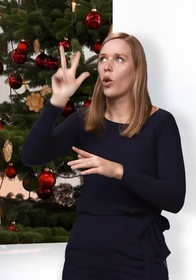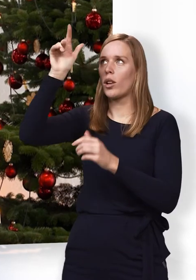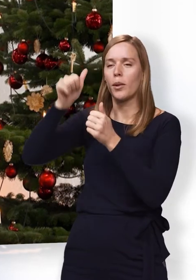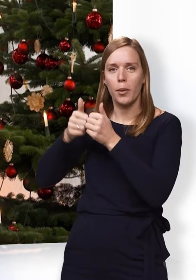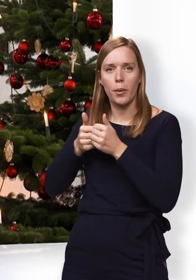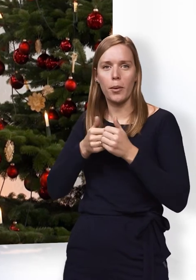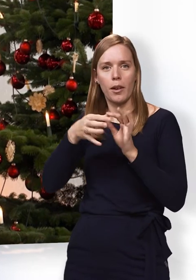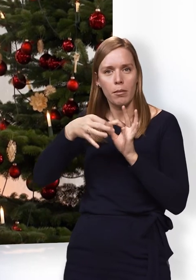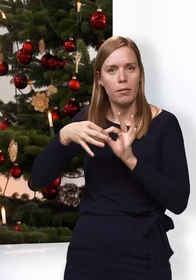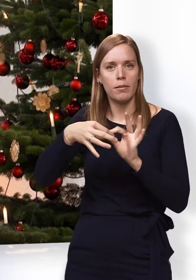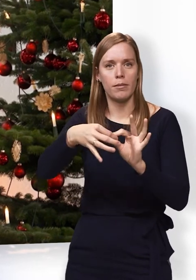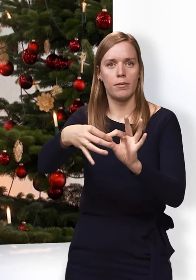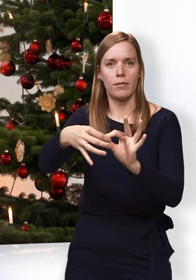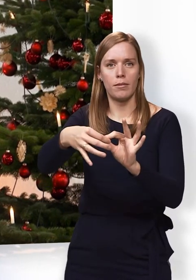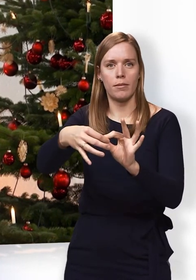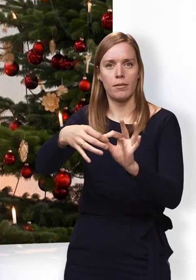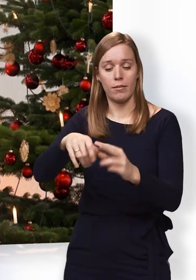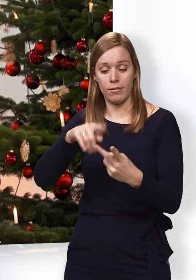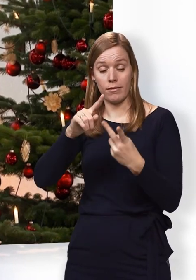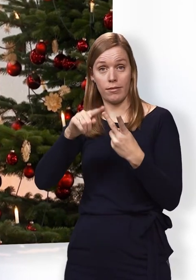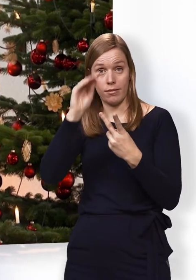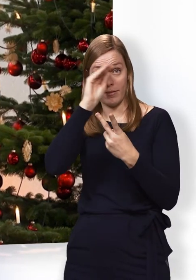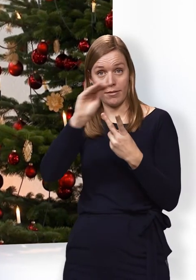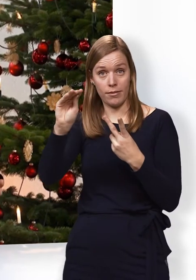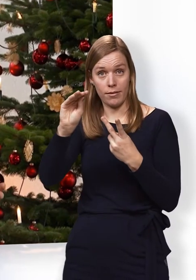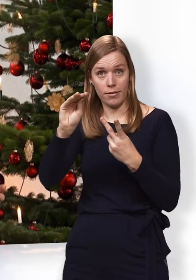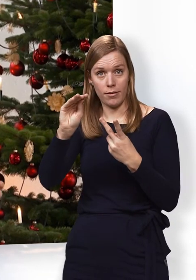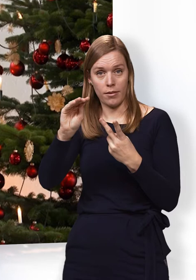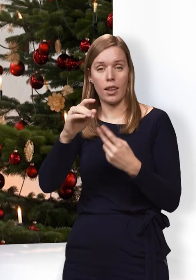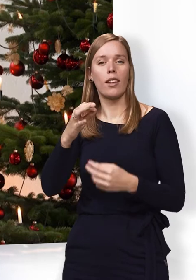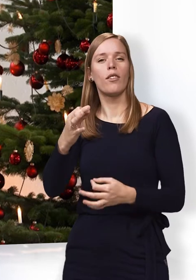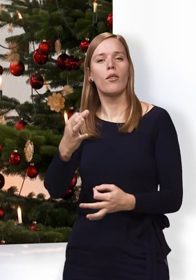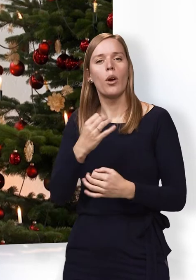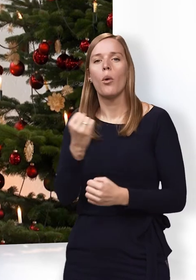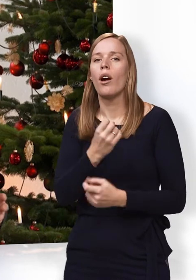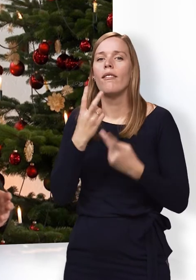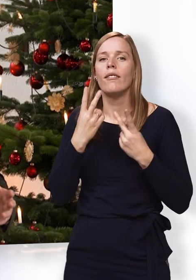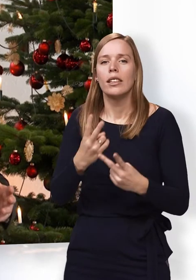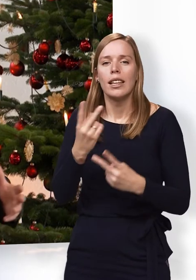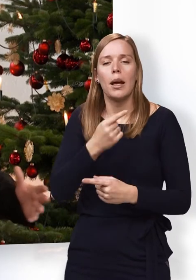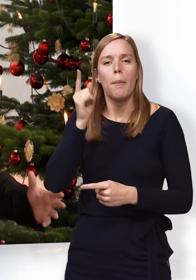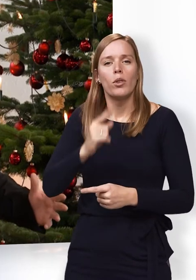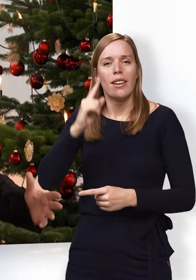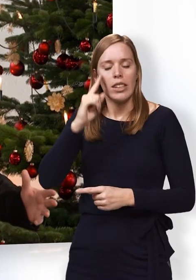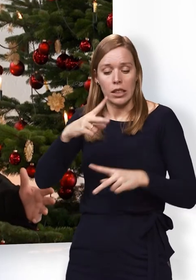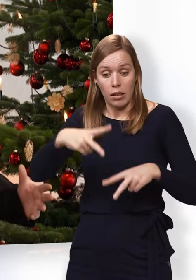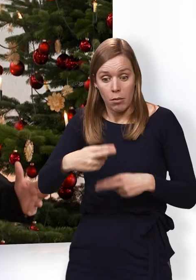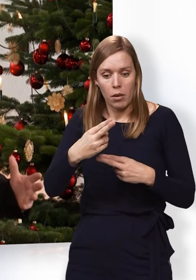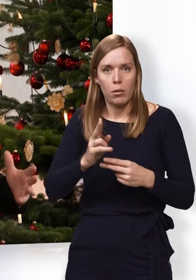Und ein zweites. Es ist für uns so wichtig zu wissen, wie wir das Vorläufige